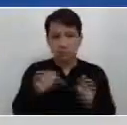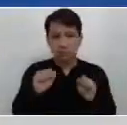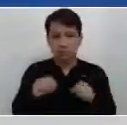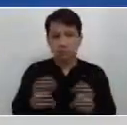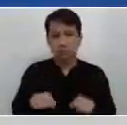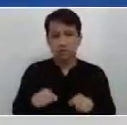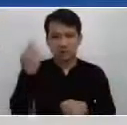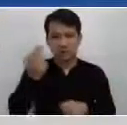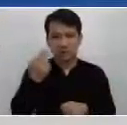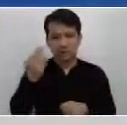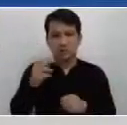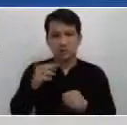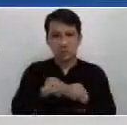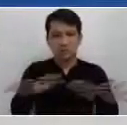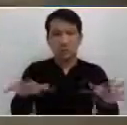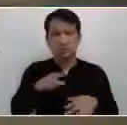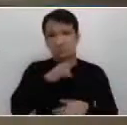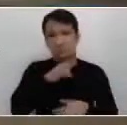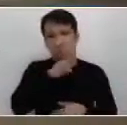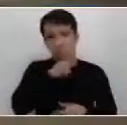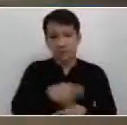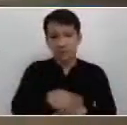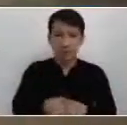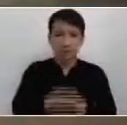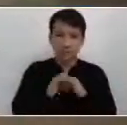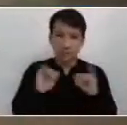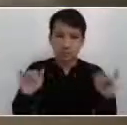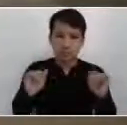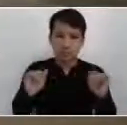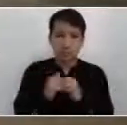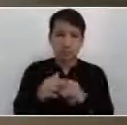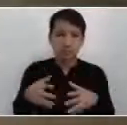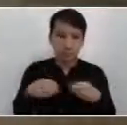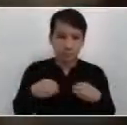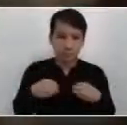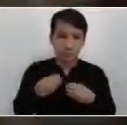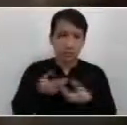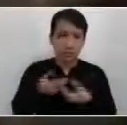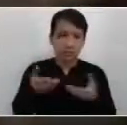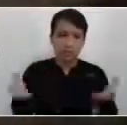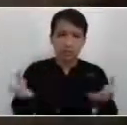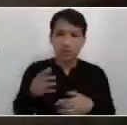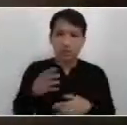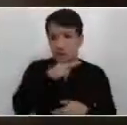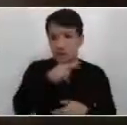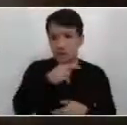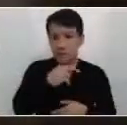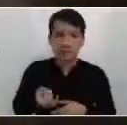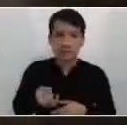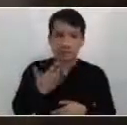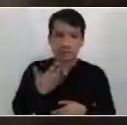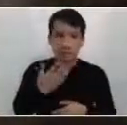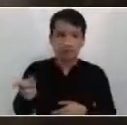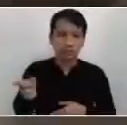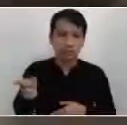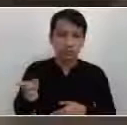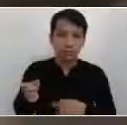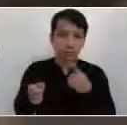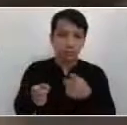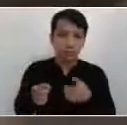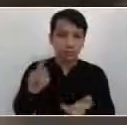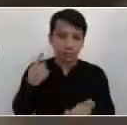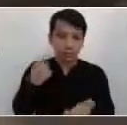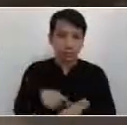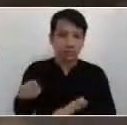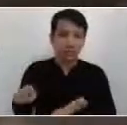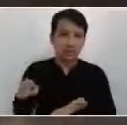ng preliminary trial. Susubukan ito sa lugar na may bagong kaso ng ASF. Bukod sa ivermectin,